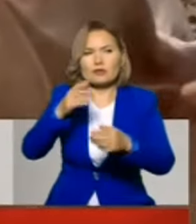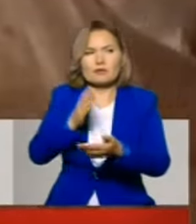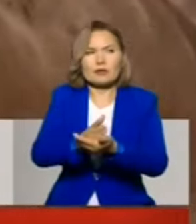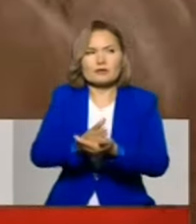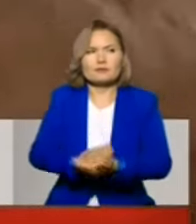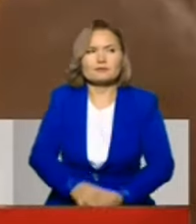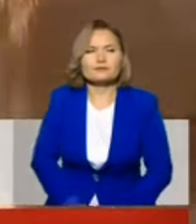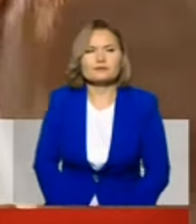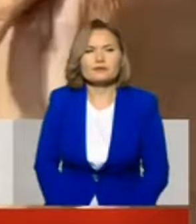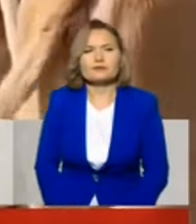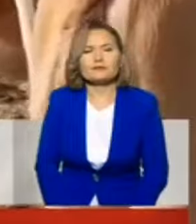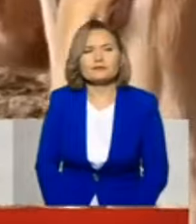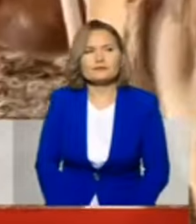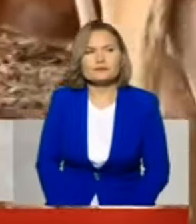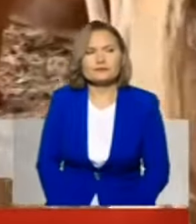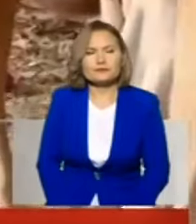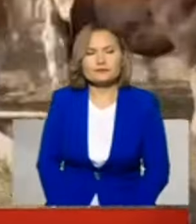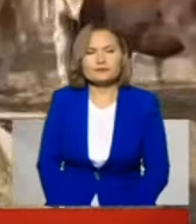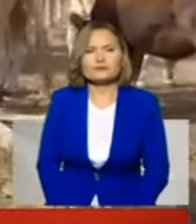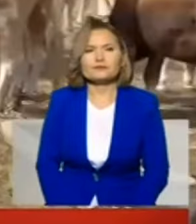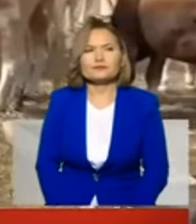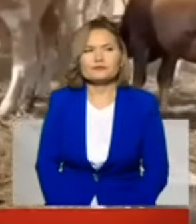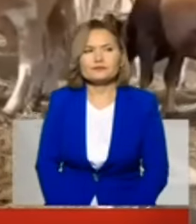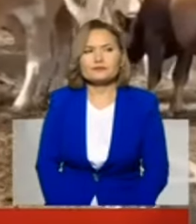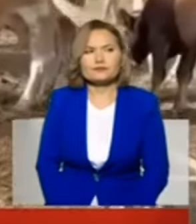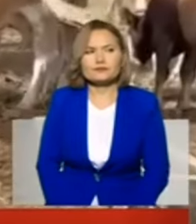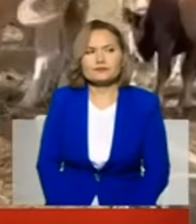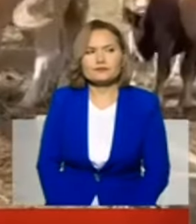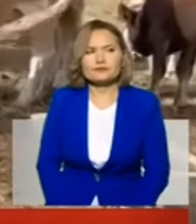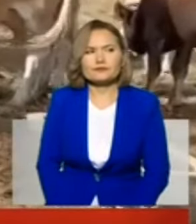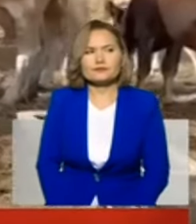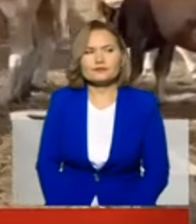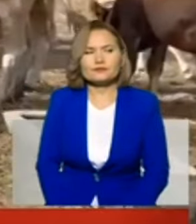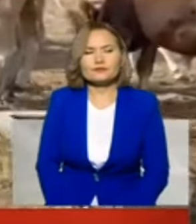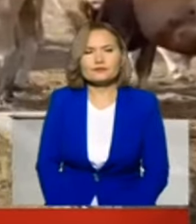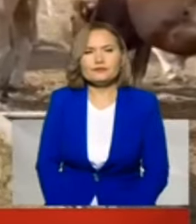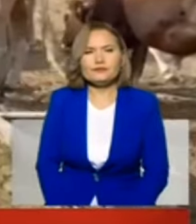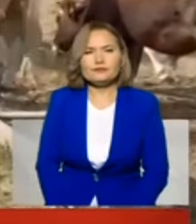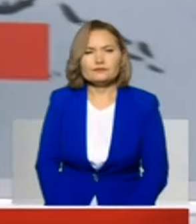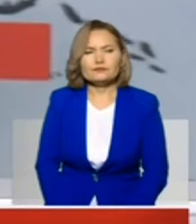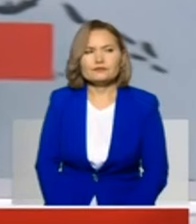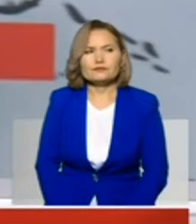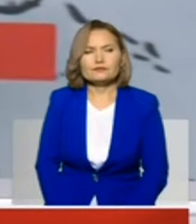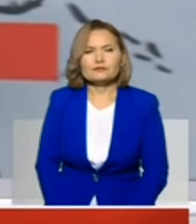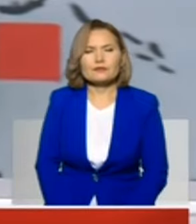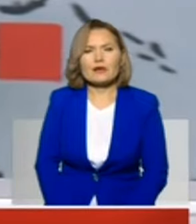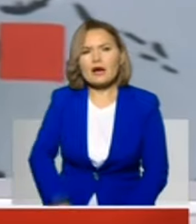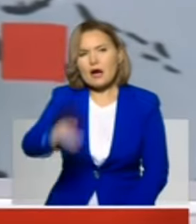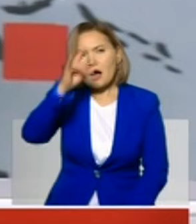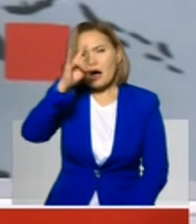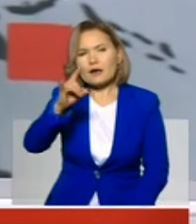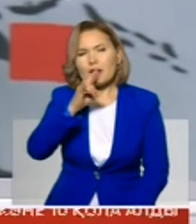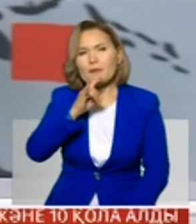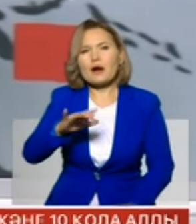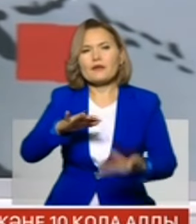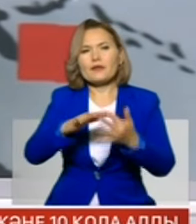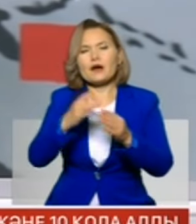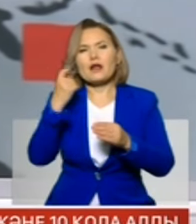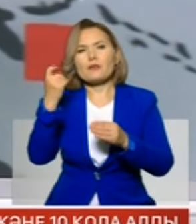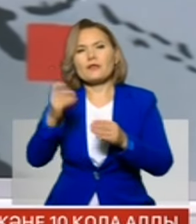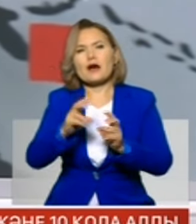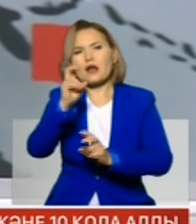сарапшылар. Еуропадан Нұрсұлу Қасым, Бауыржан Дүйсенбекұлы, Қазақстан ұлттық телеарнасы. Ал Қазақстанда аграрлық